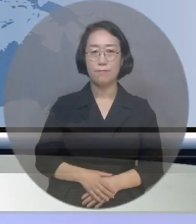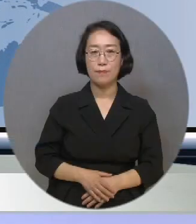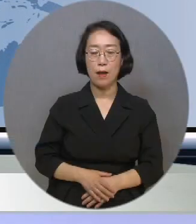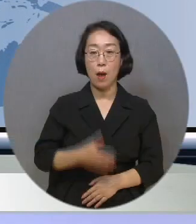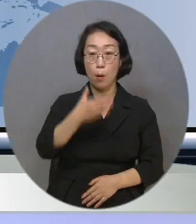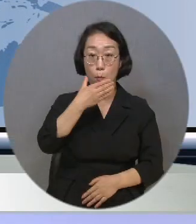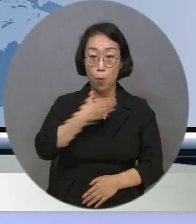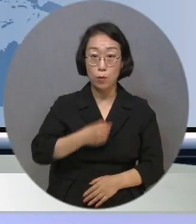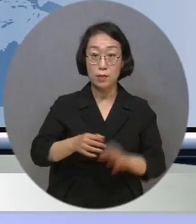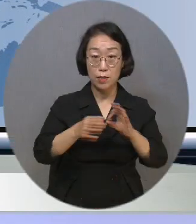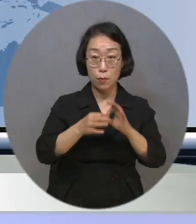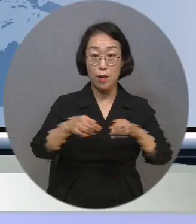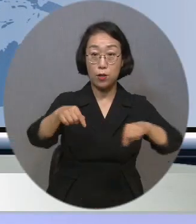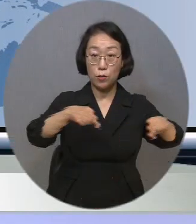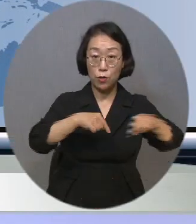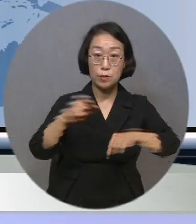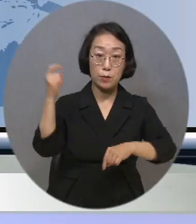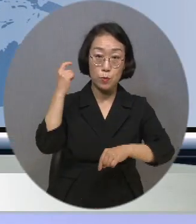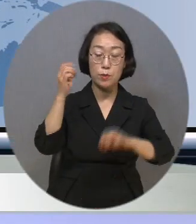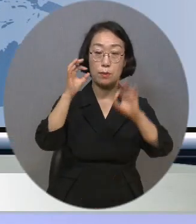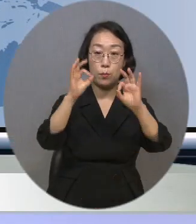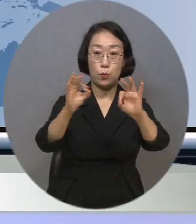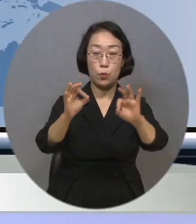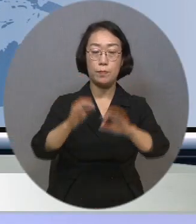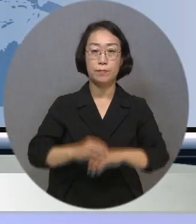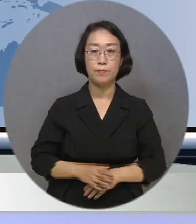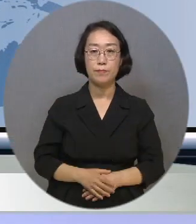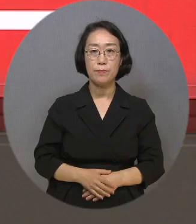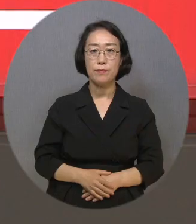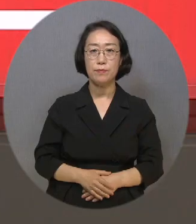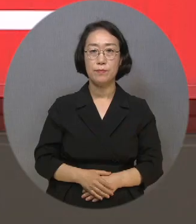이어서 복지계 정책 소식 만나보겠습니다.